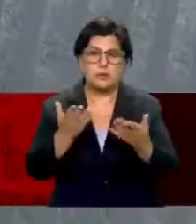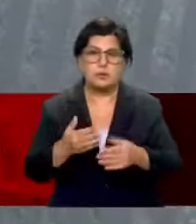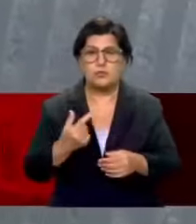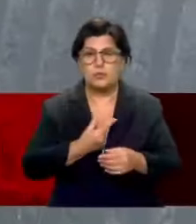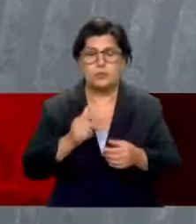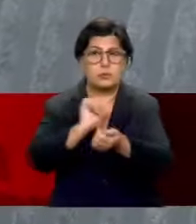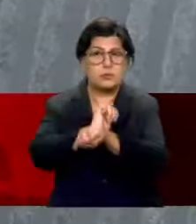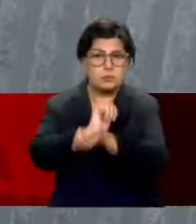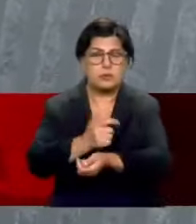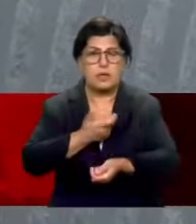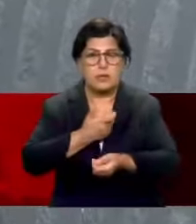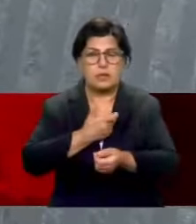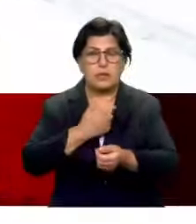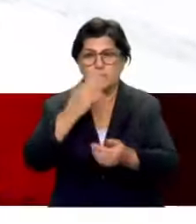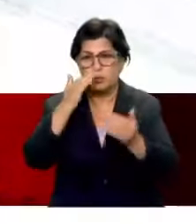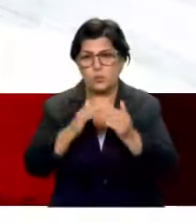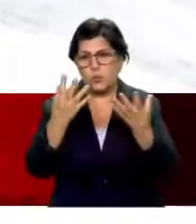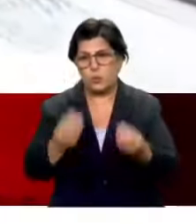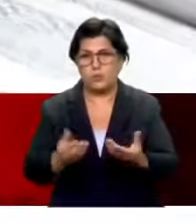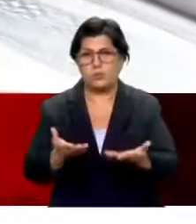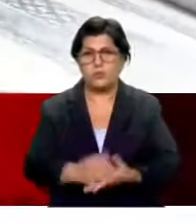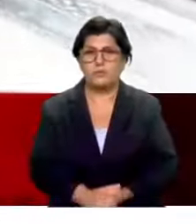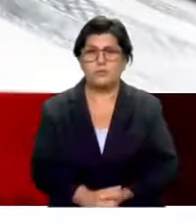Umarım tutuklanır Adalet yerini bulur